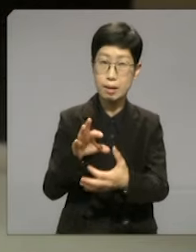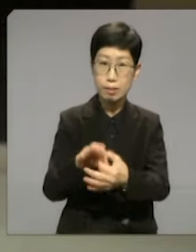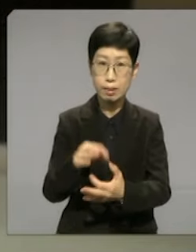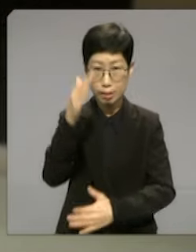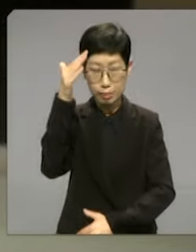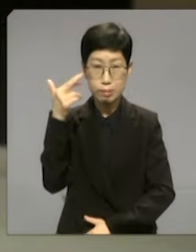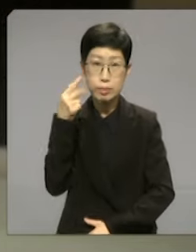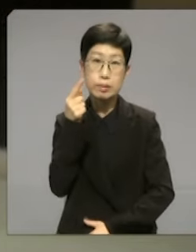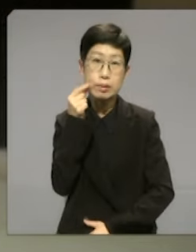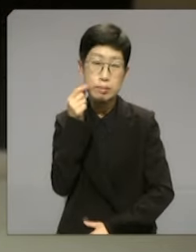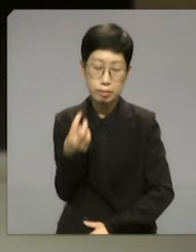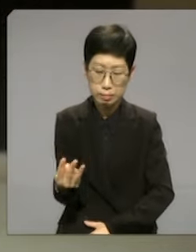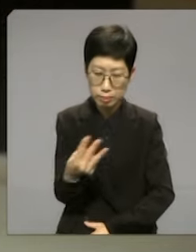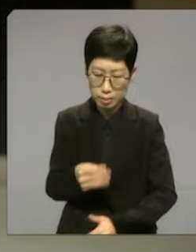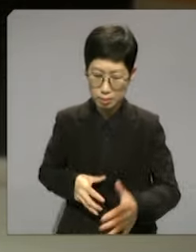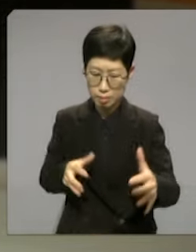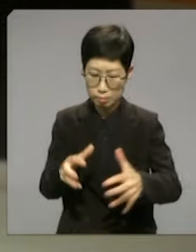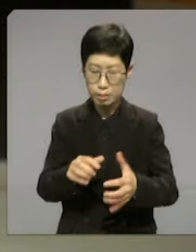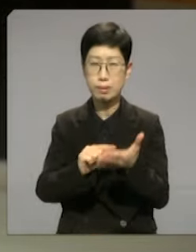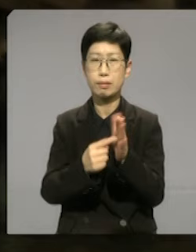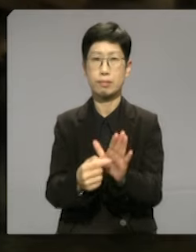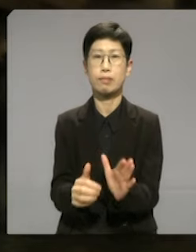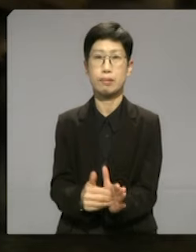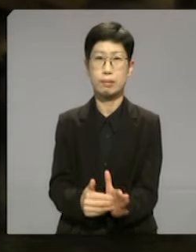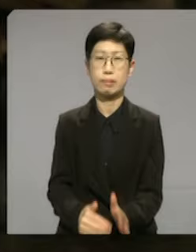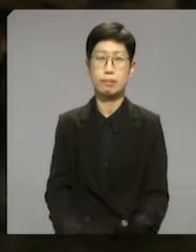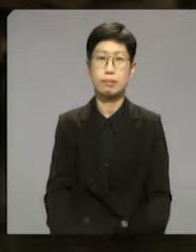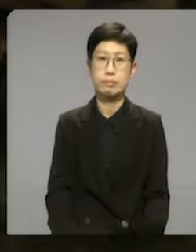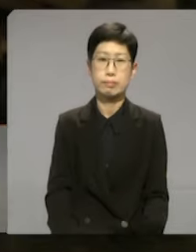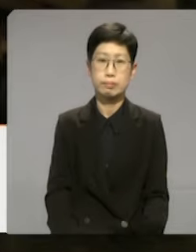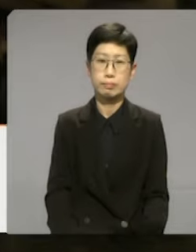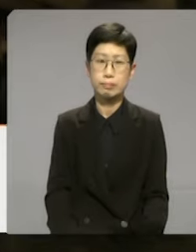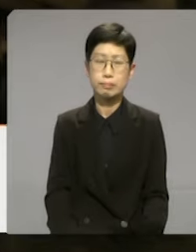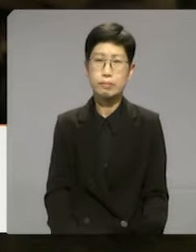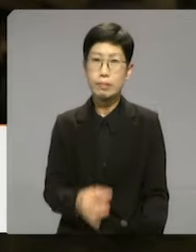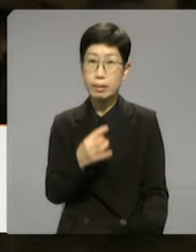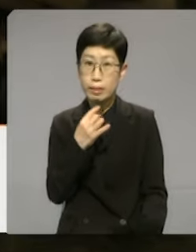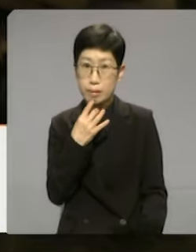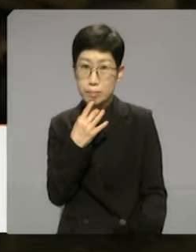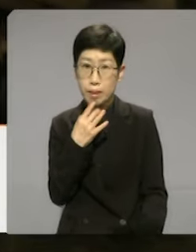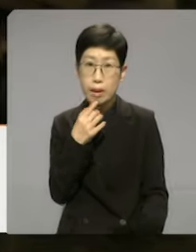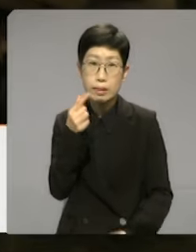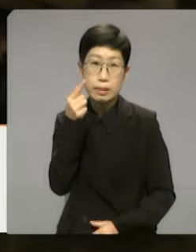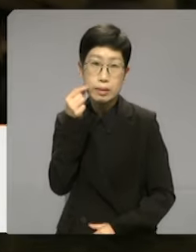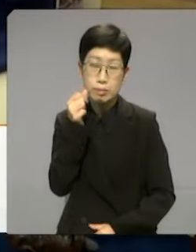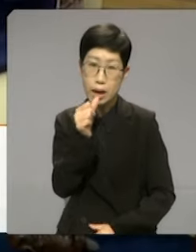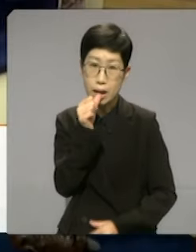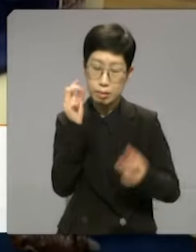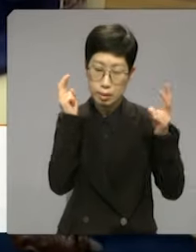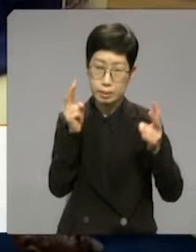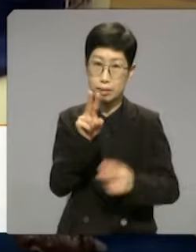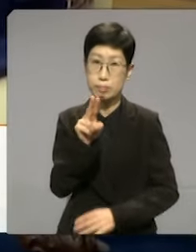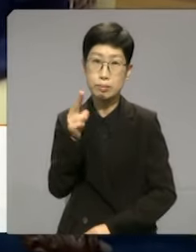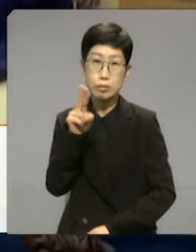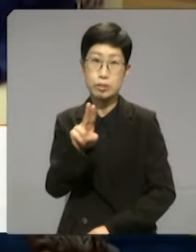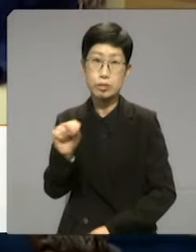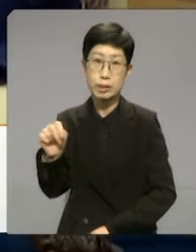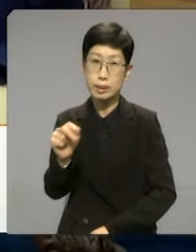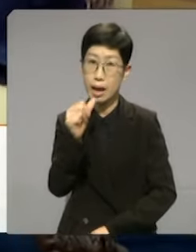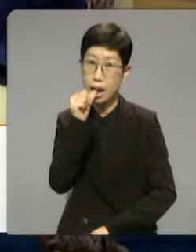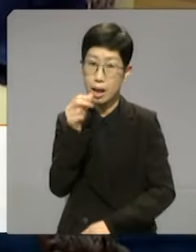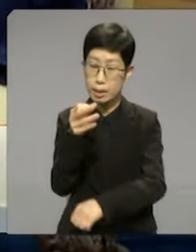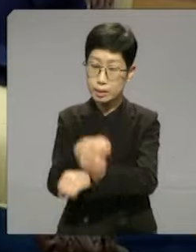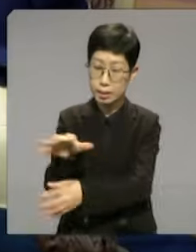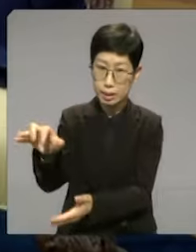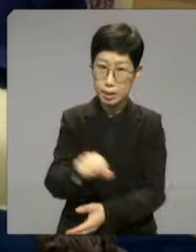한미 미 협력하겠다고 밝습니다 정상은 다 일본제철의 스틸 인수 문제를